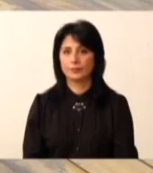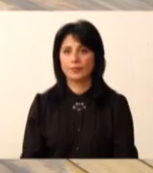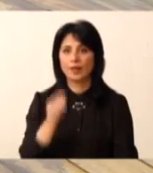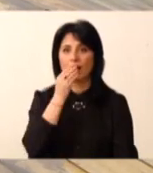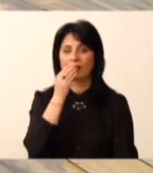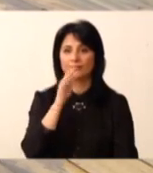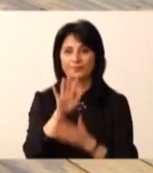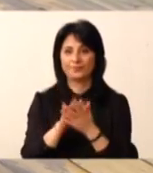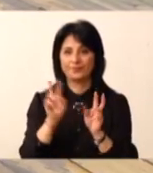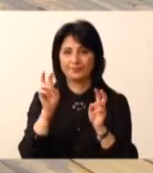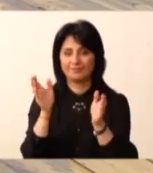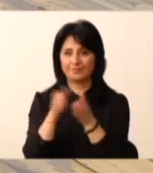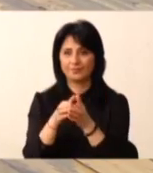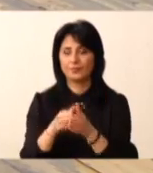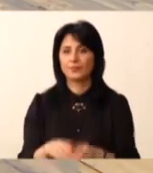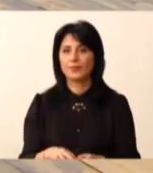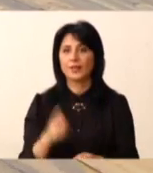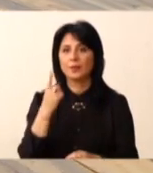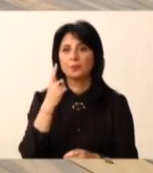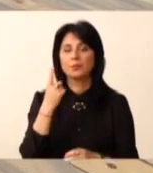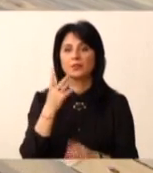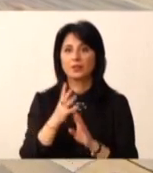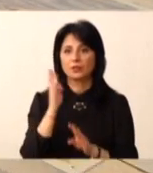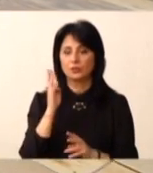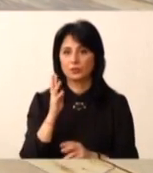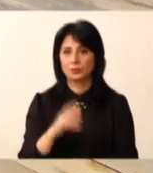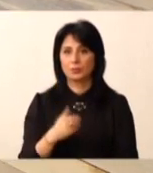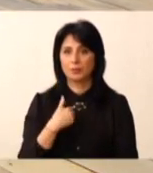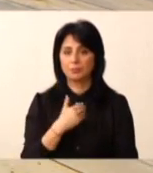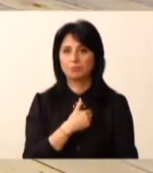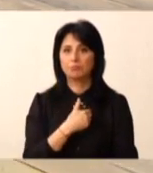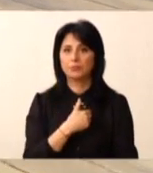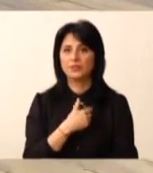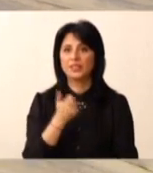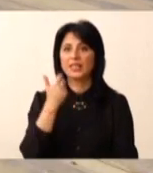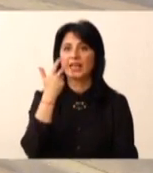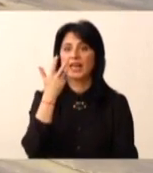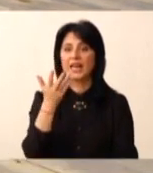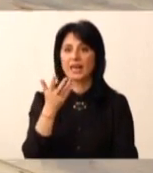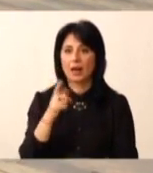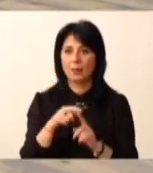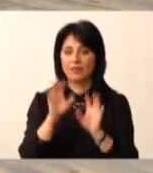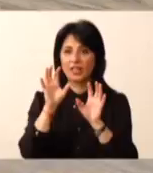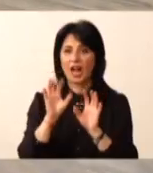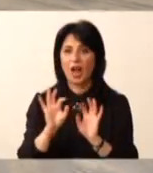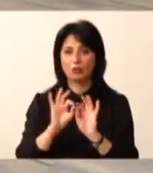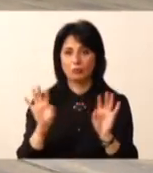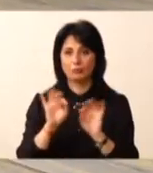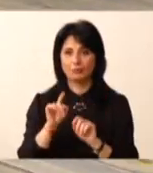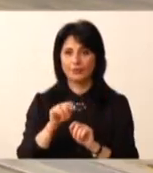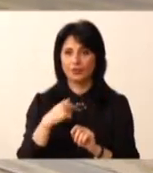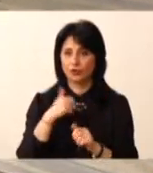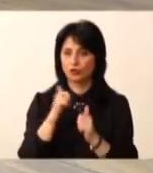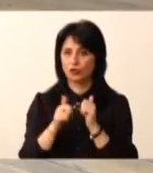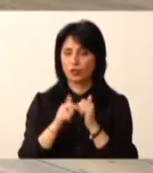ჩვენ კვების ბოკით ვაგრძელებთ და უპირველეს ყოვლისა მე მინდა რამდენიმე კანონზომიერება გაგახსენოთ, რომელზედაც